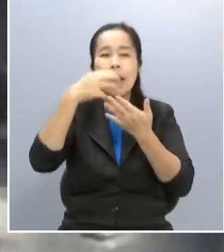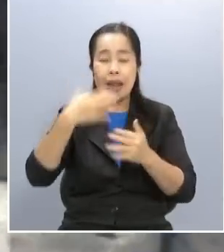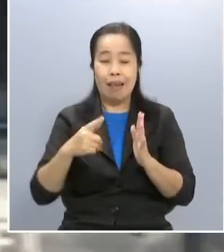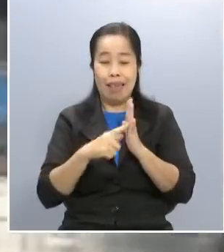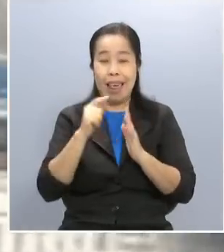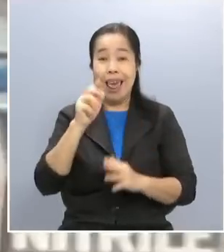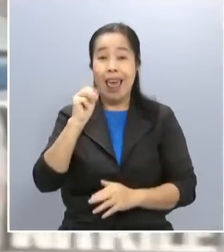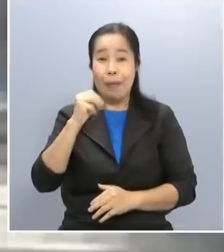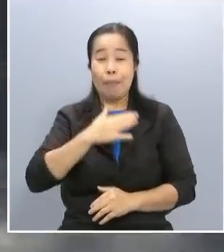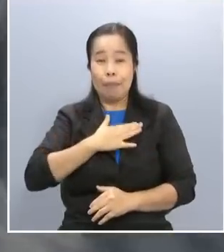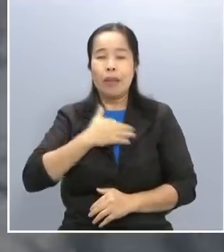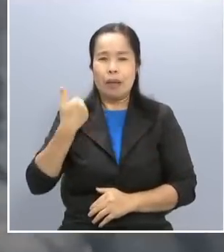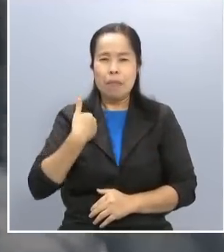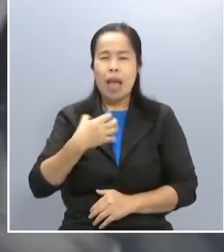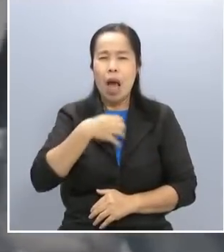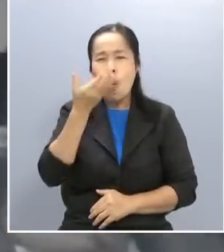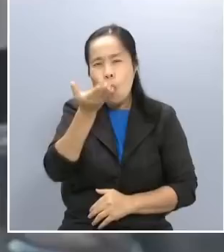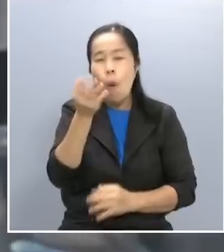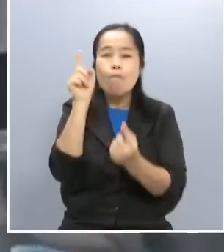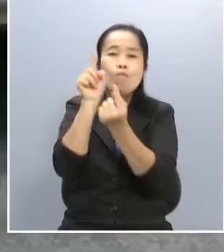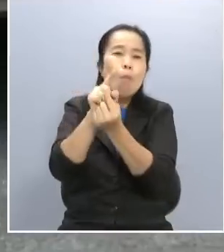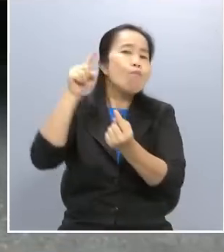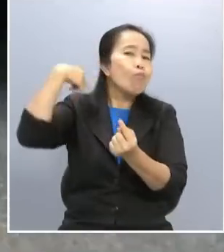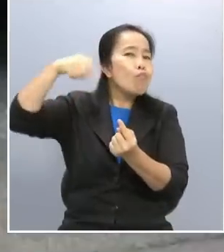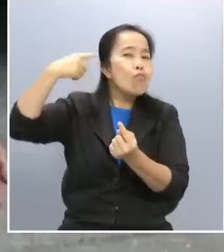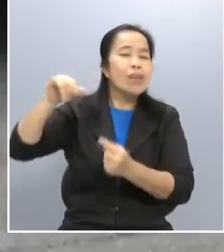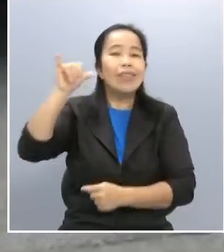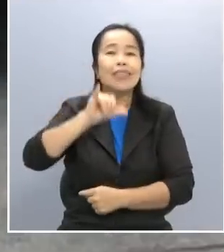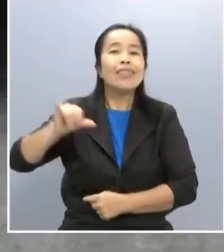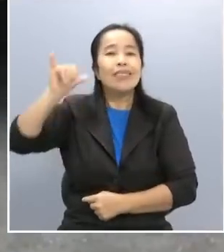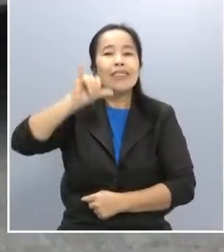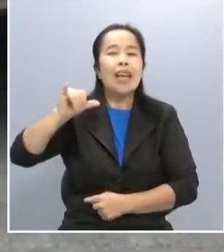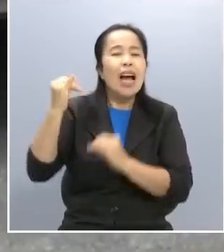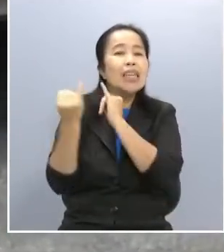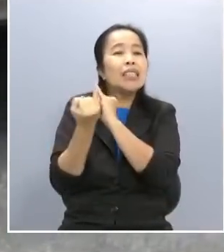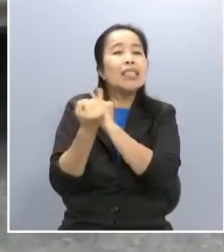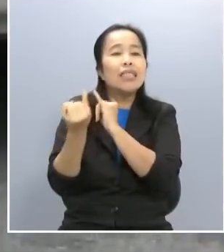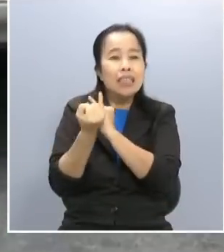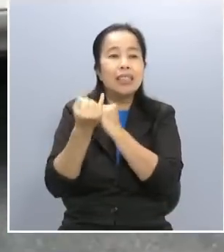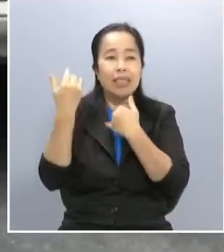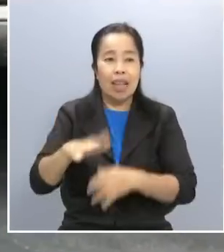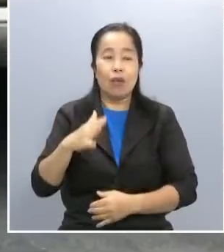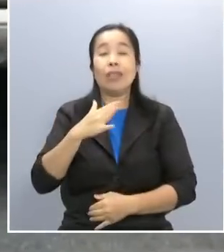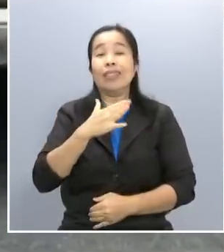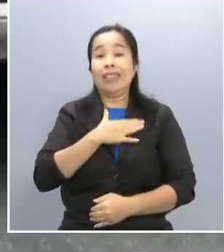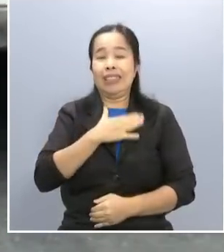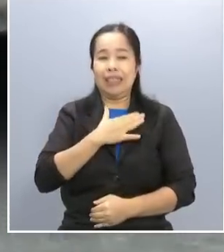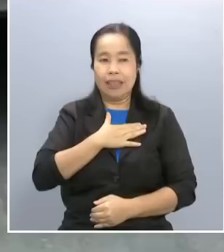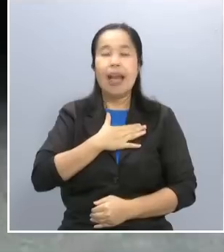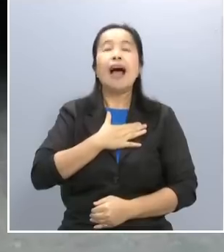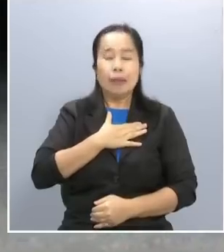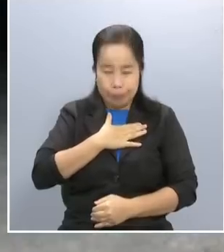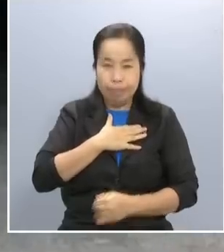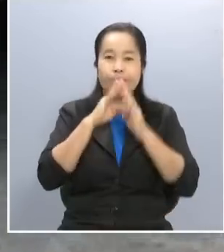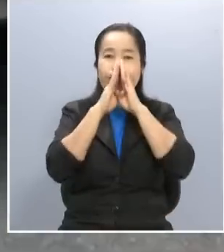นะครับขอเจอญาติบางท่านที่บอกว่าเป็นญาติสนิทแล้วแอมเองเนี่ยนะฮะจะพูดเรื่อง